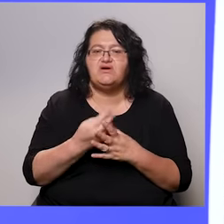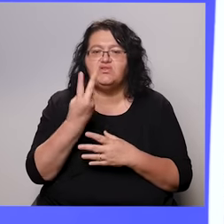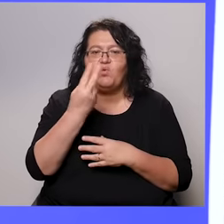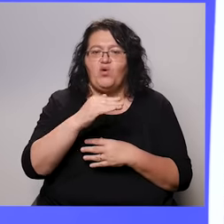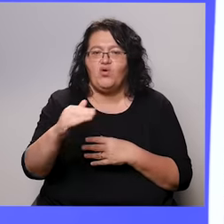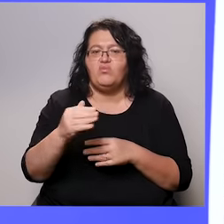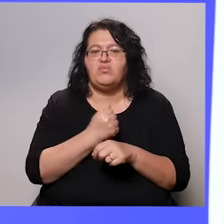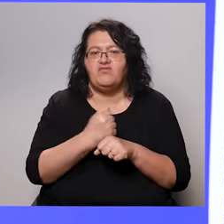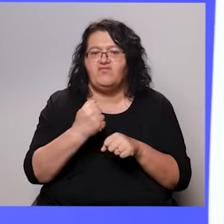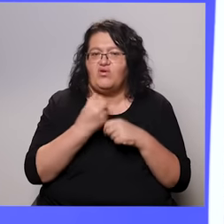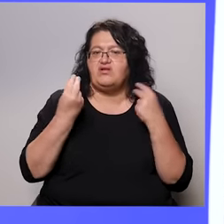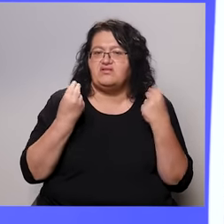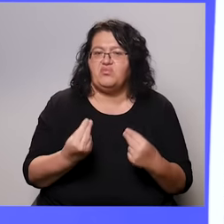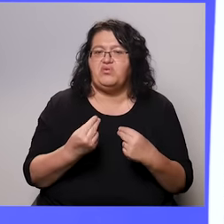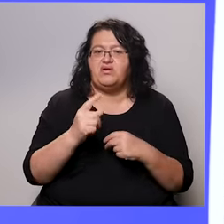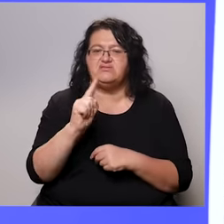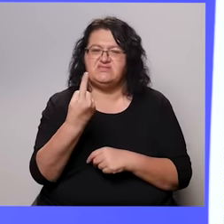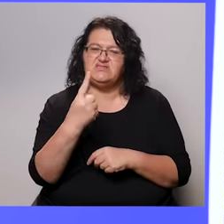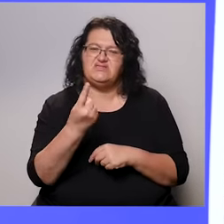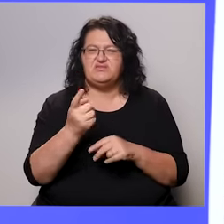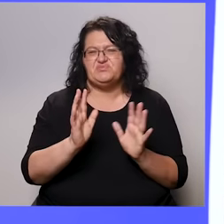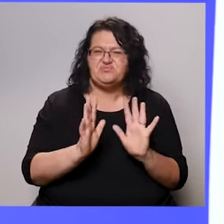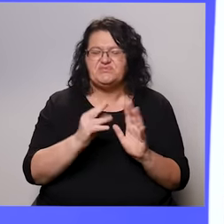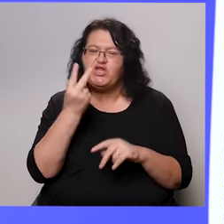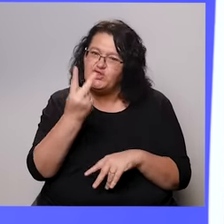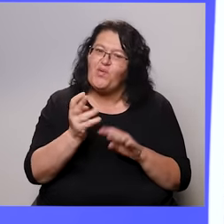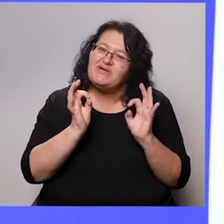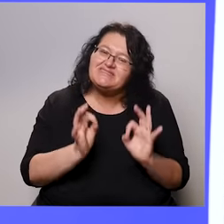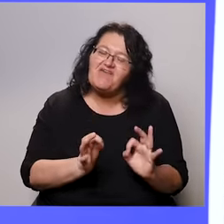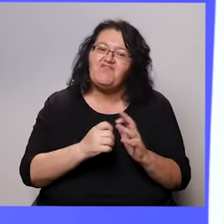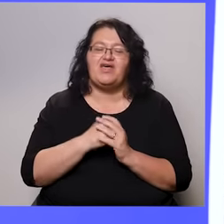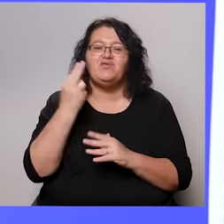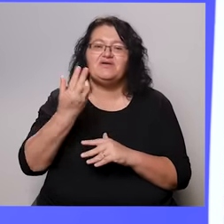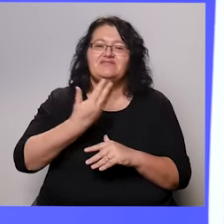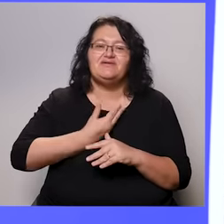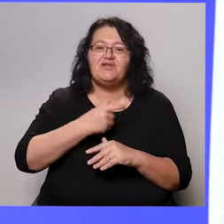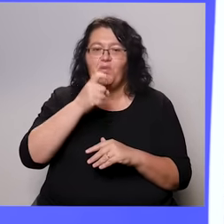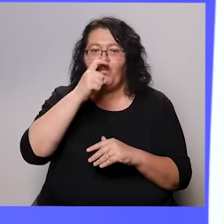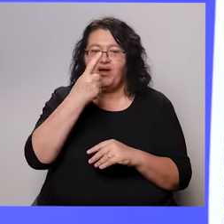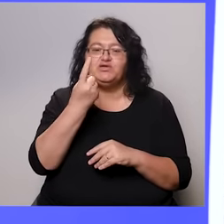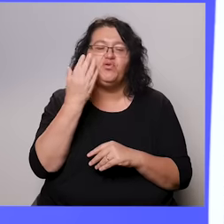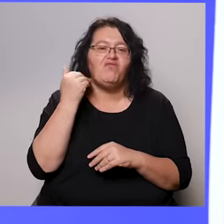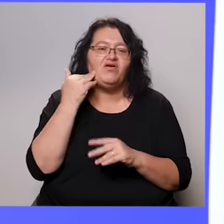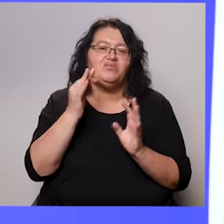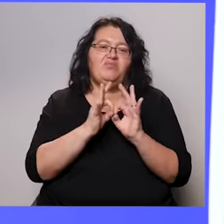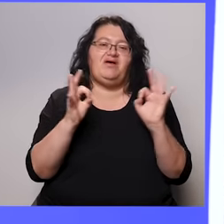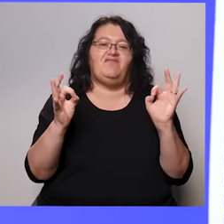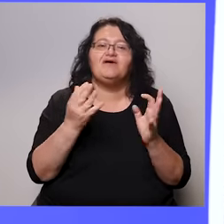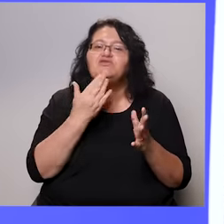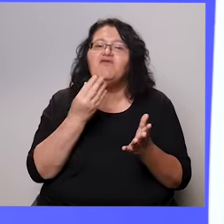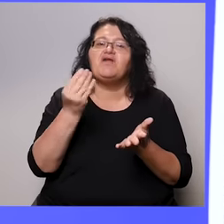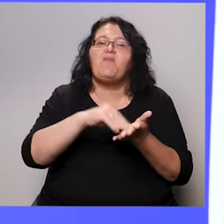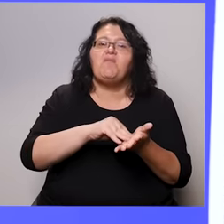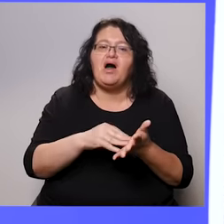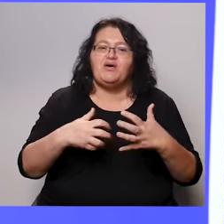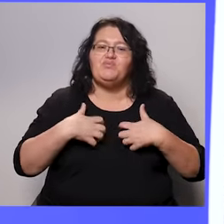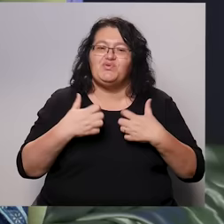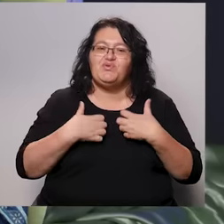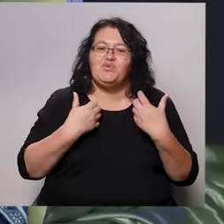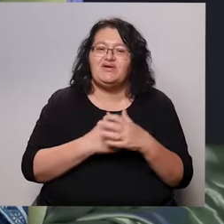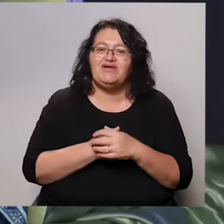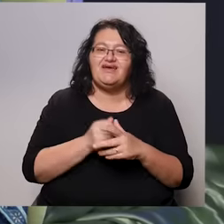e foarte bine să ai 2 copii, să nu fie unul singur și ne-a dat Dumnezeu un băiat și o fată. Am zis, ce vrei mai